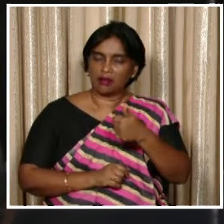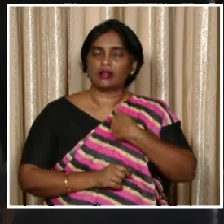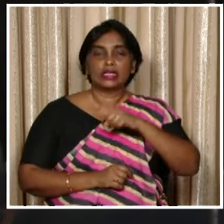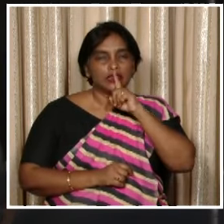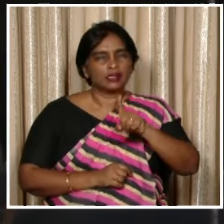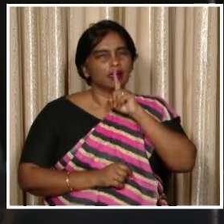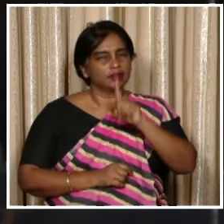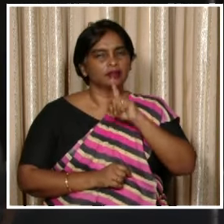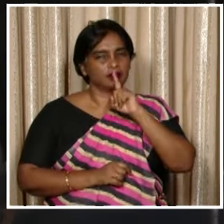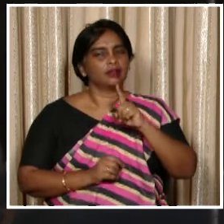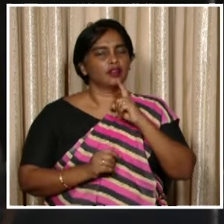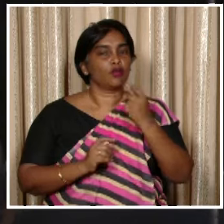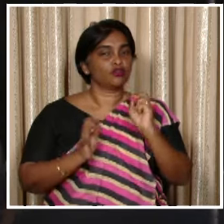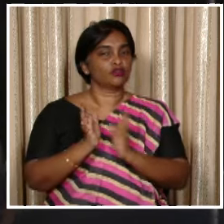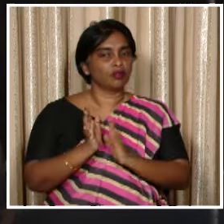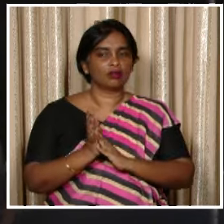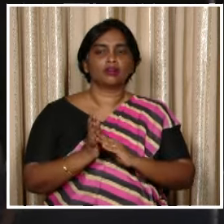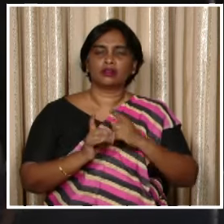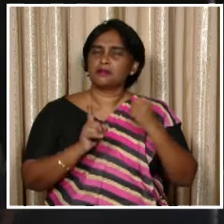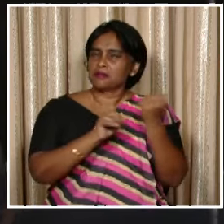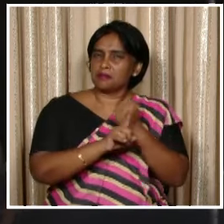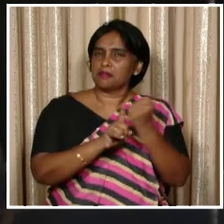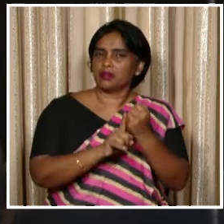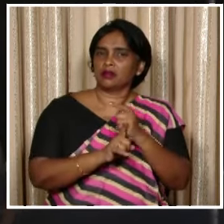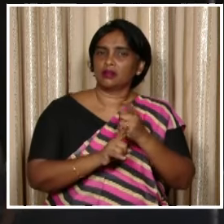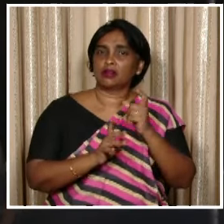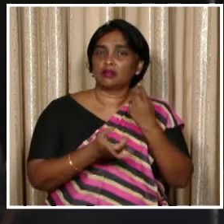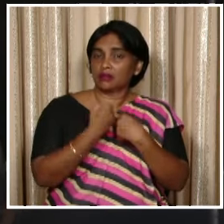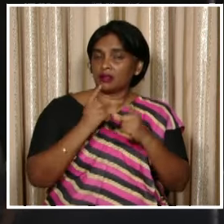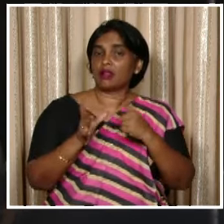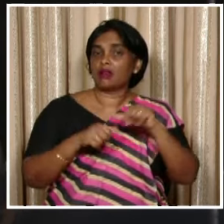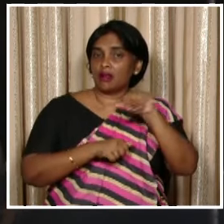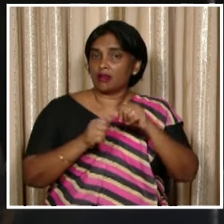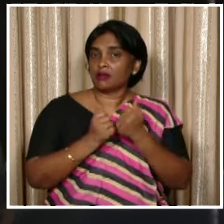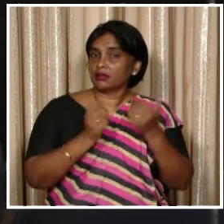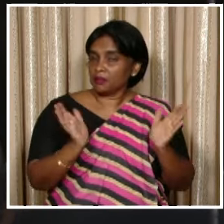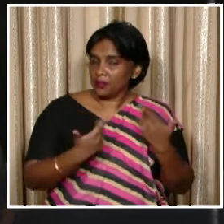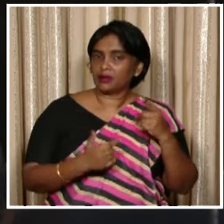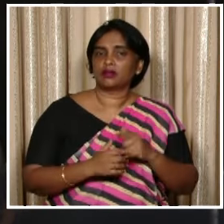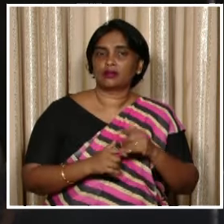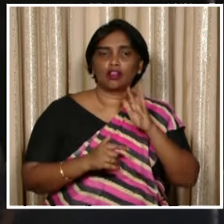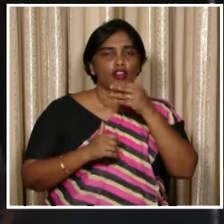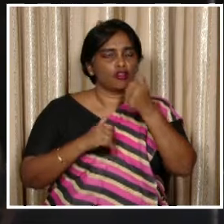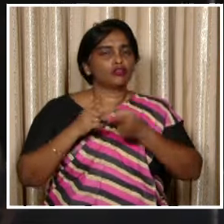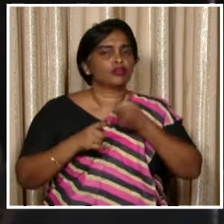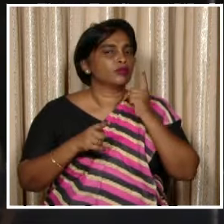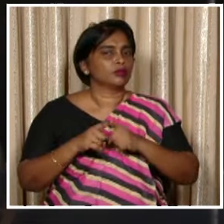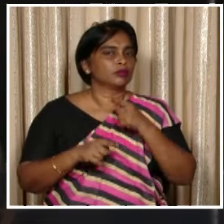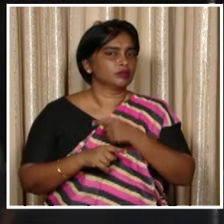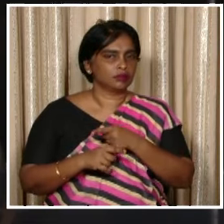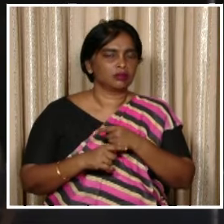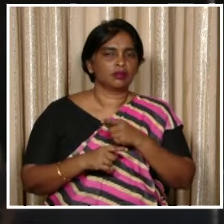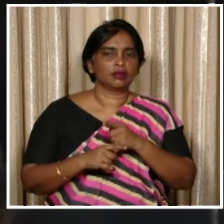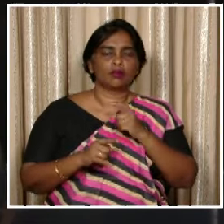දිගින් දිගටම මුදල් කමිටුව හරහා බල කරනවා මේ නියාමන ආයතනය පත් කරන්න කියලා. දැන් හොඳම උදාහරණය තමයි